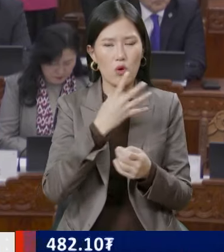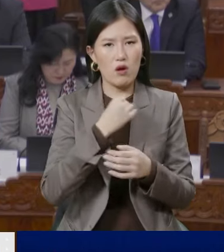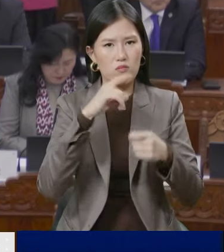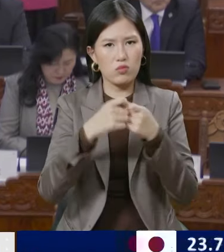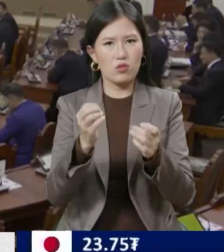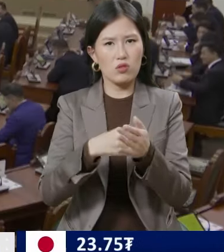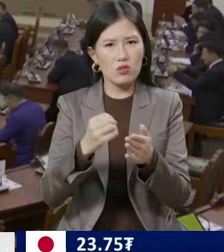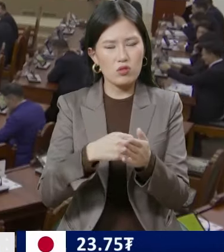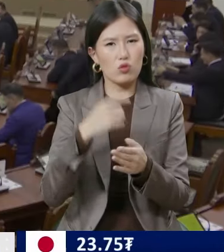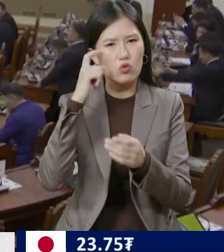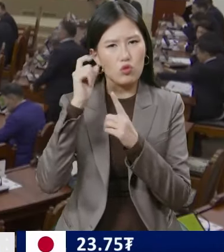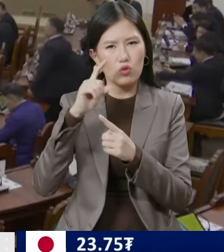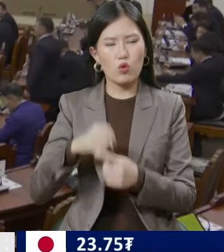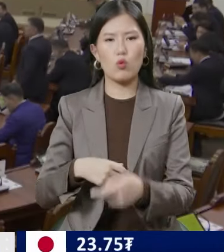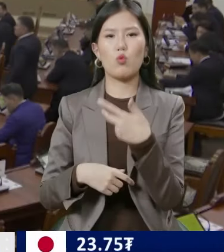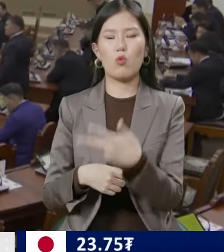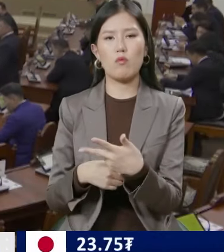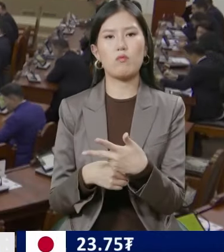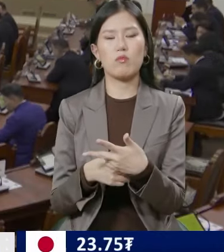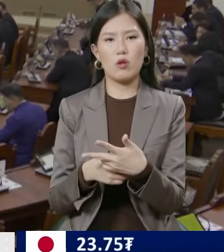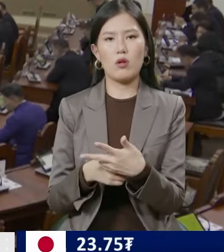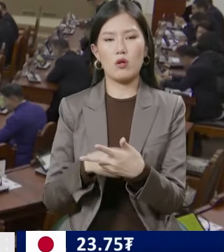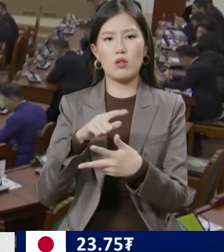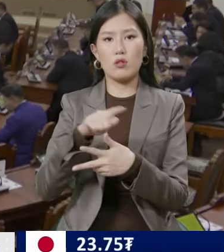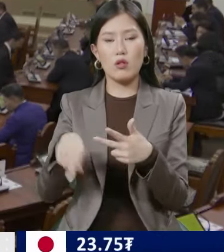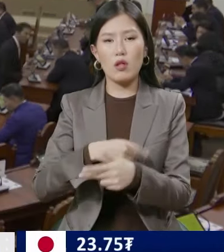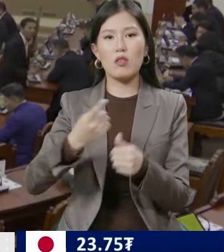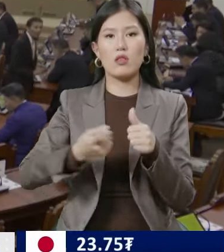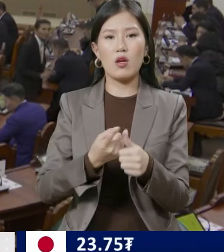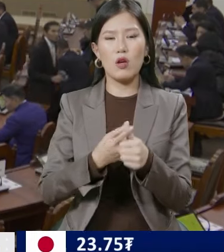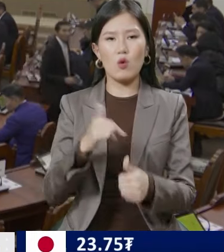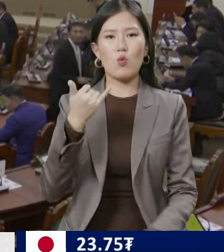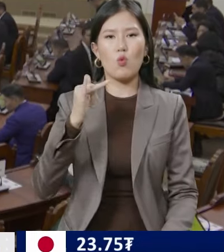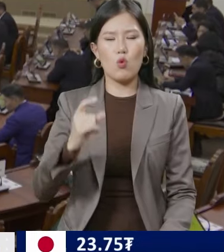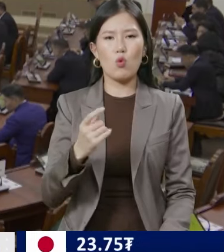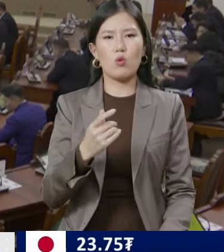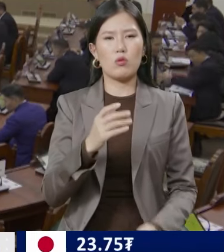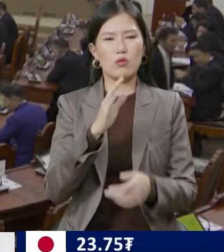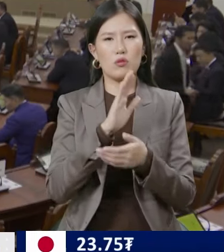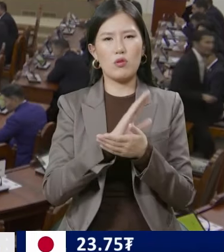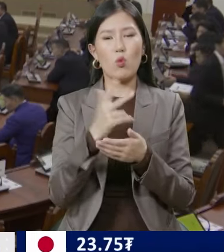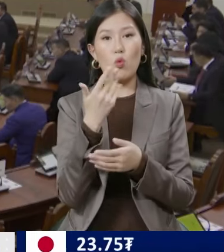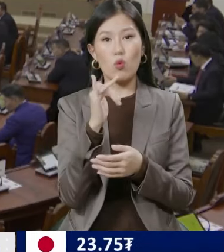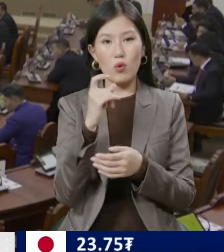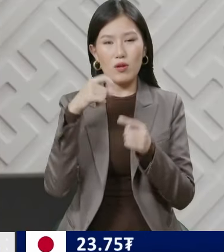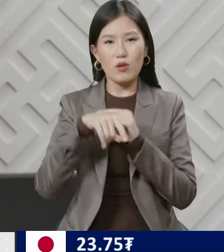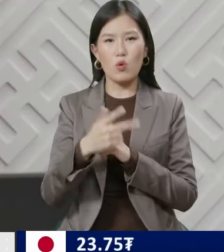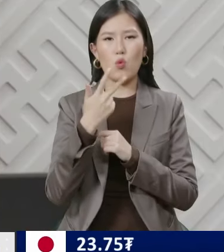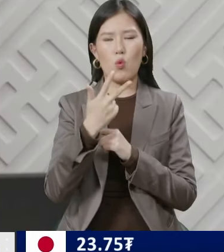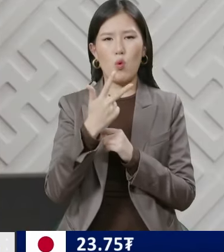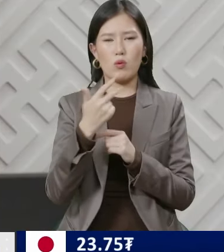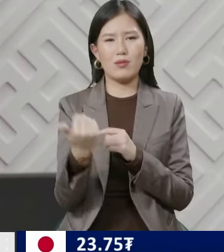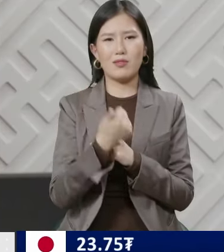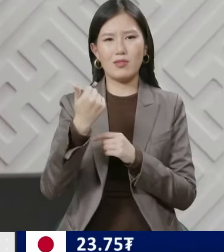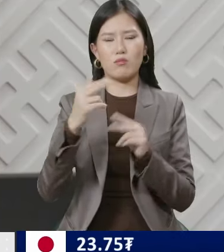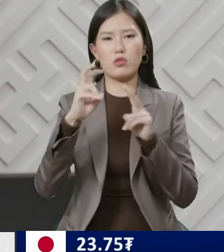стратегийг боловсруулсан байна. За үүнийг парламентийн 3 төгөлдөршил гэж улсын их хурлын дарга амар ойсголон нэрлэлжээ. Улсын их